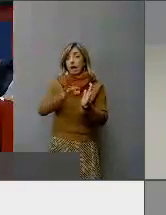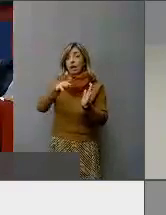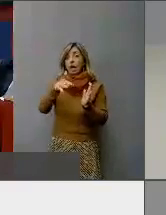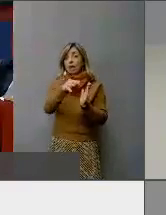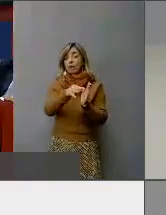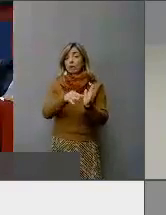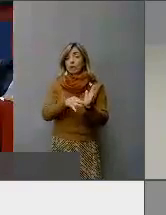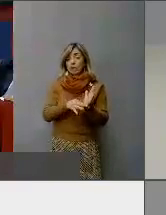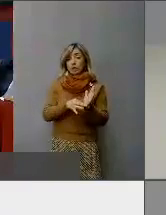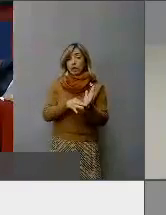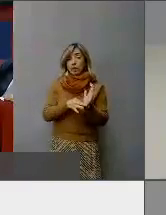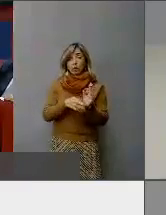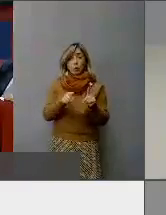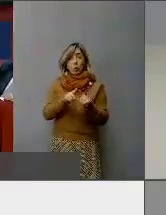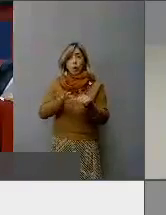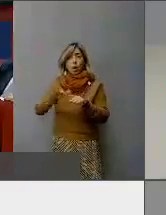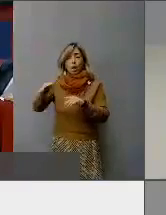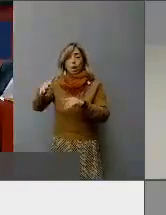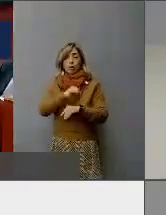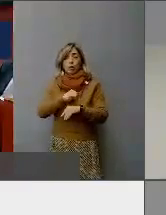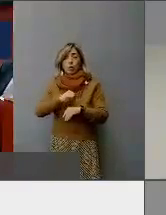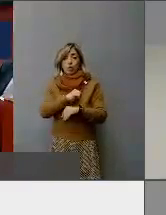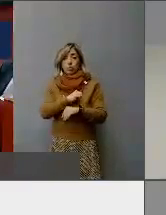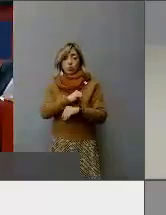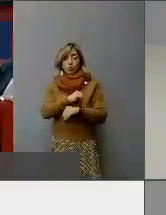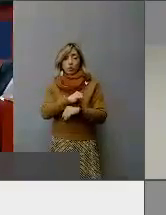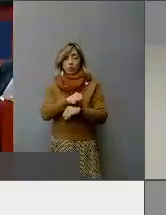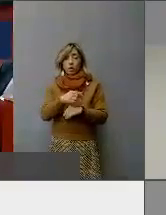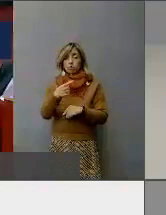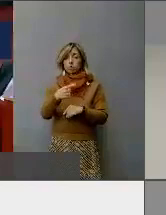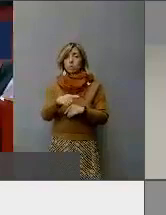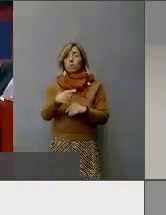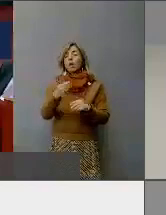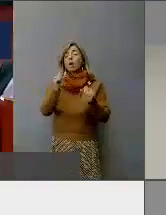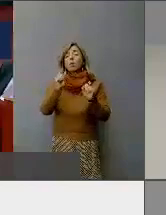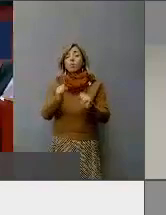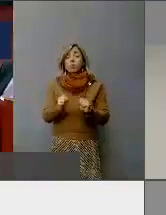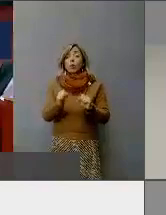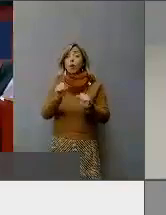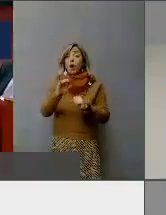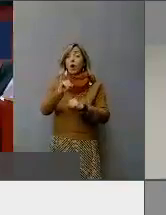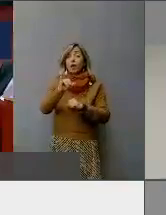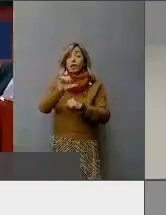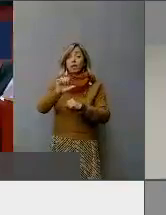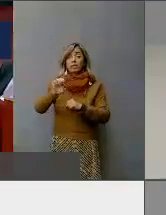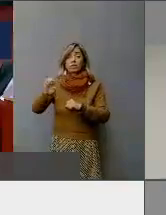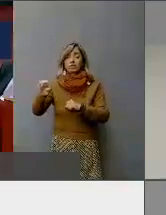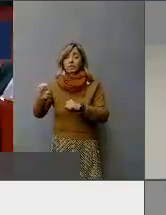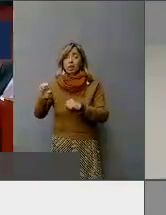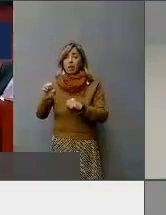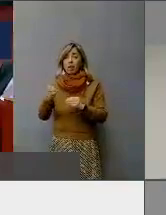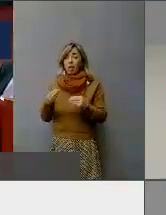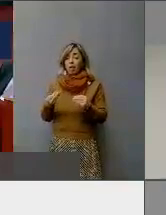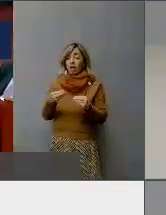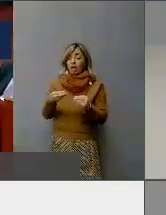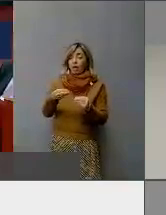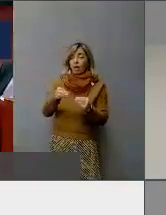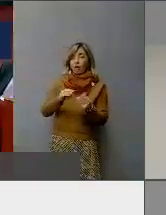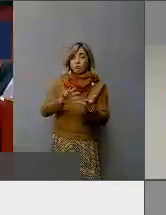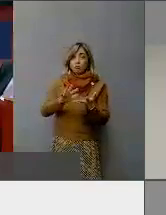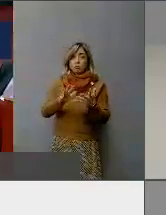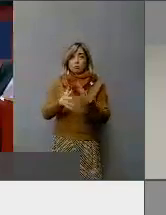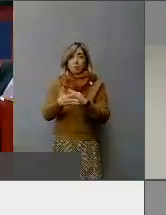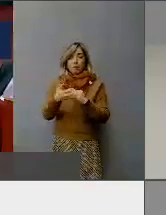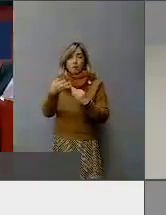lisetti guardate un sistema assolutamente perfettibile arese perché sappiamo che è la curiosa su molti aspetti e